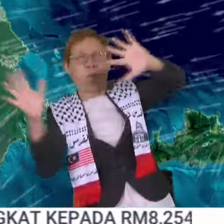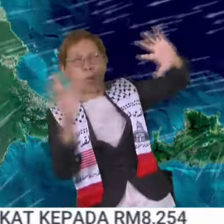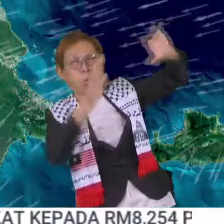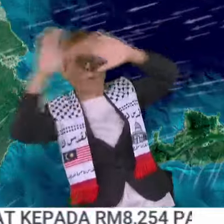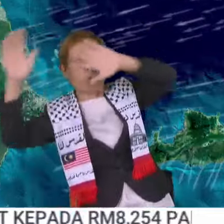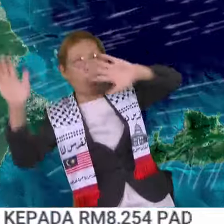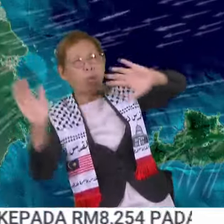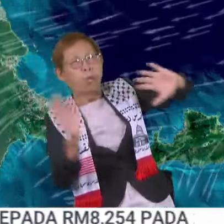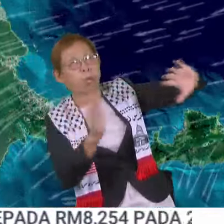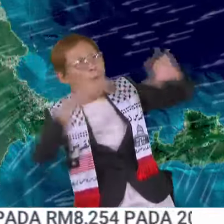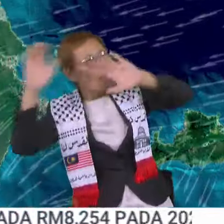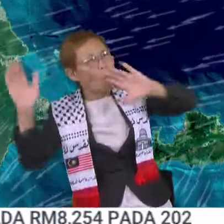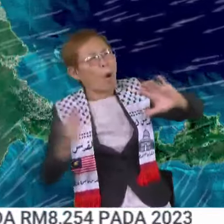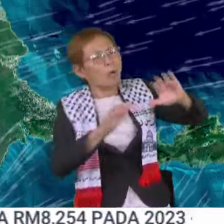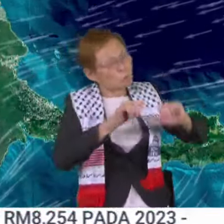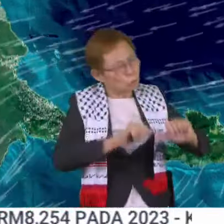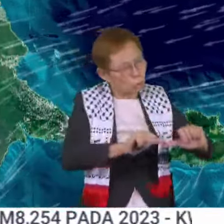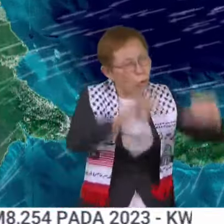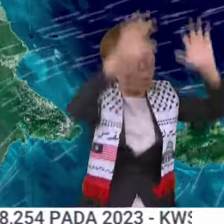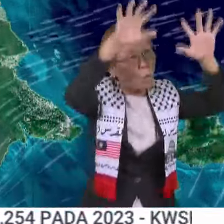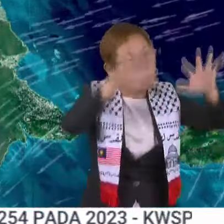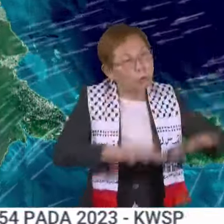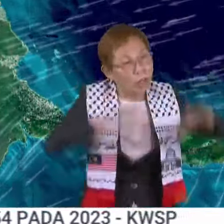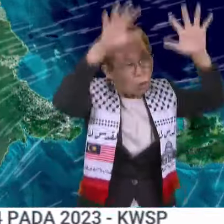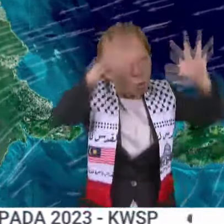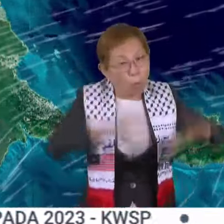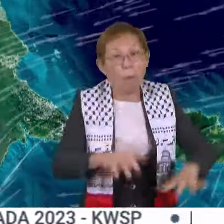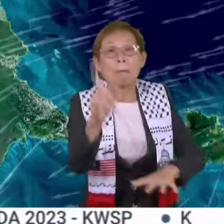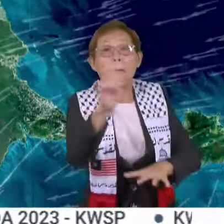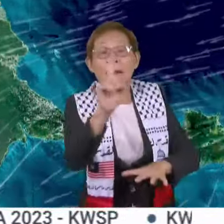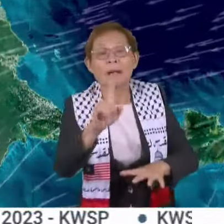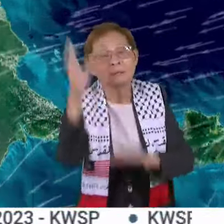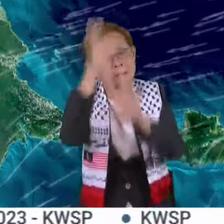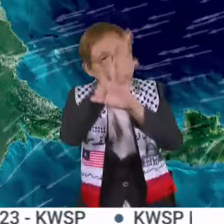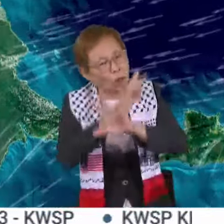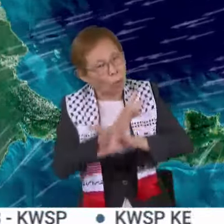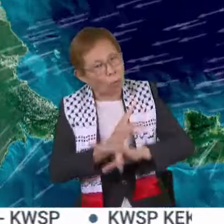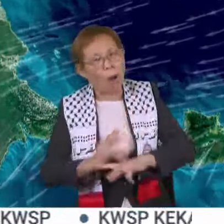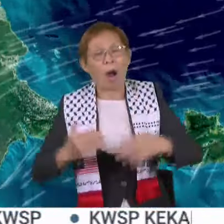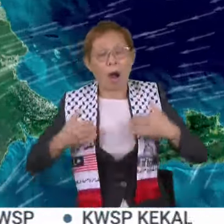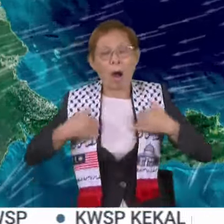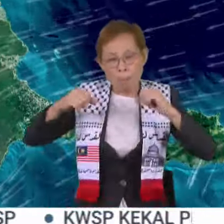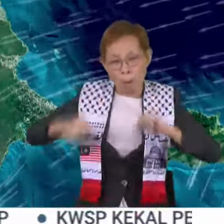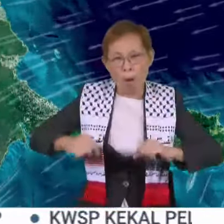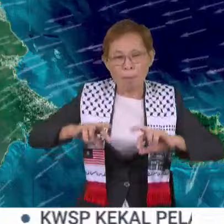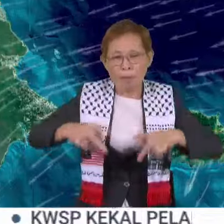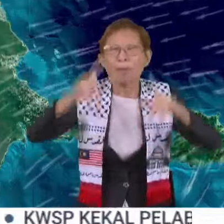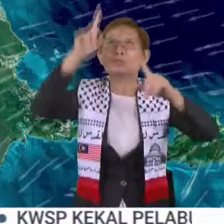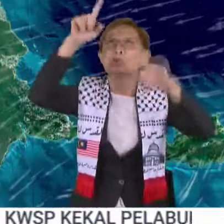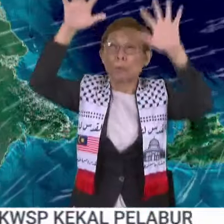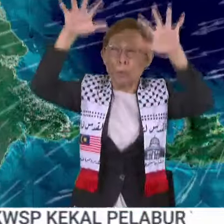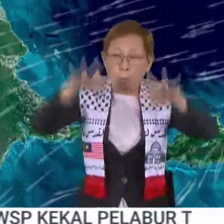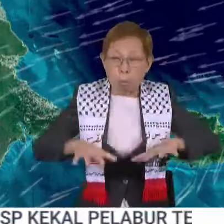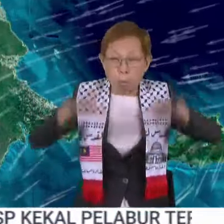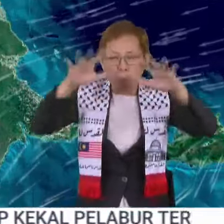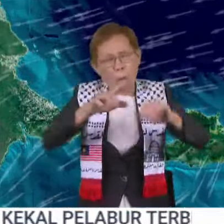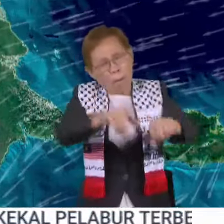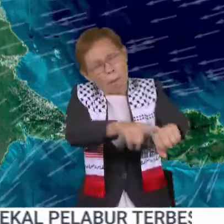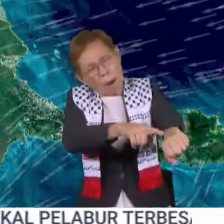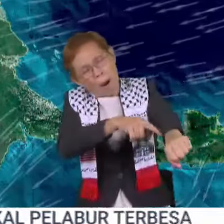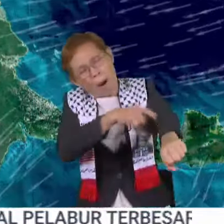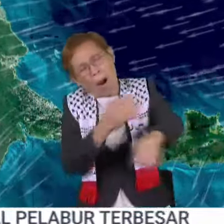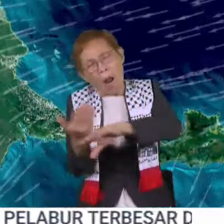dijangka akan membawa terus lembapan dan terus menumpu di sekitar bahagian pedalaman Sarawak yang berpotensi menyebabkan keadaan cuaca hujan yang lebih panjang